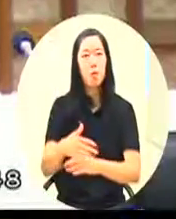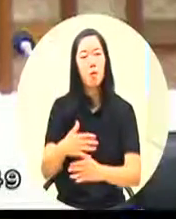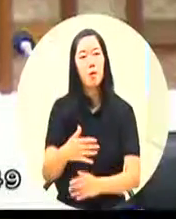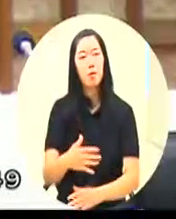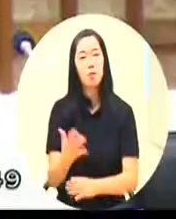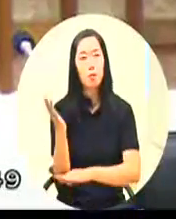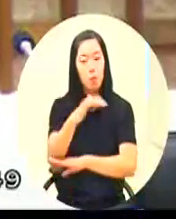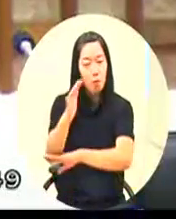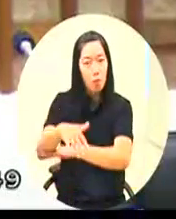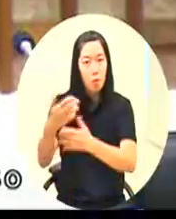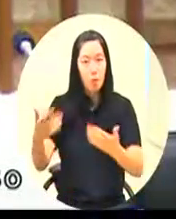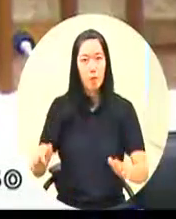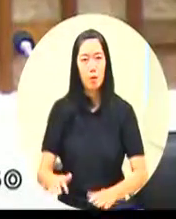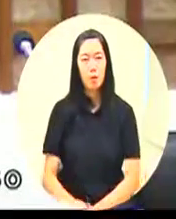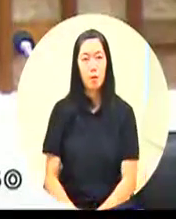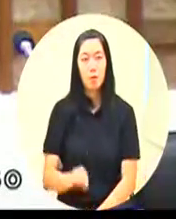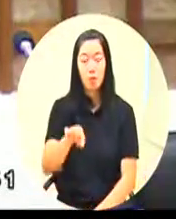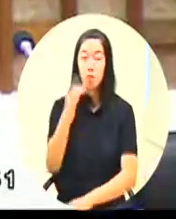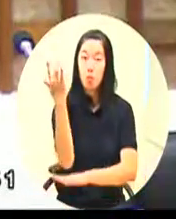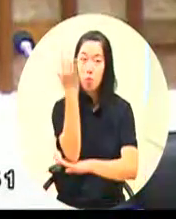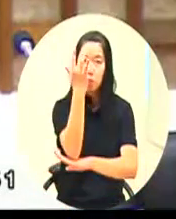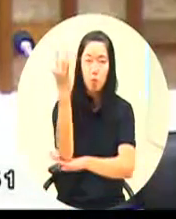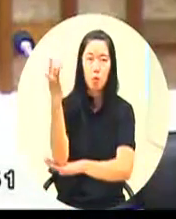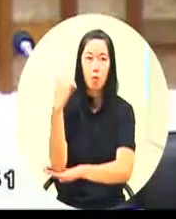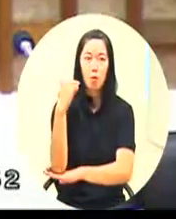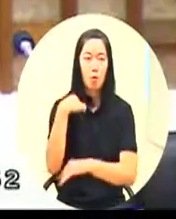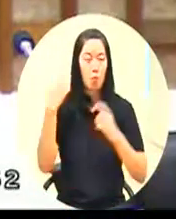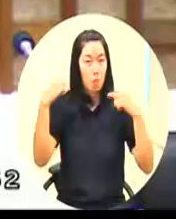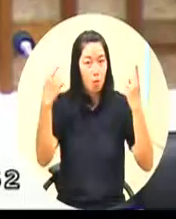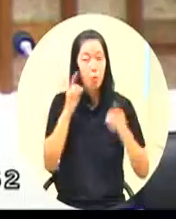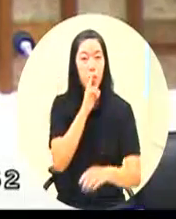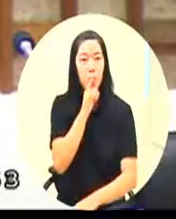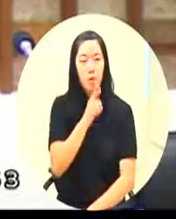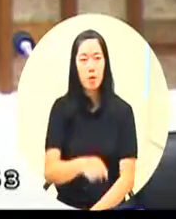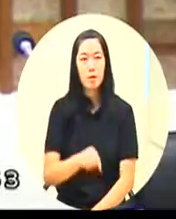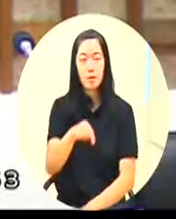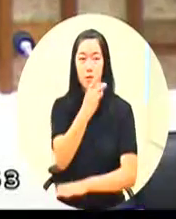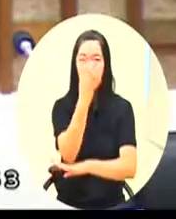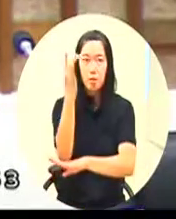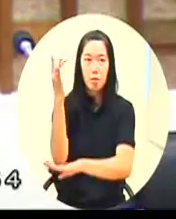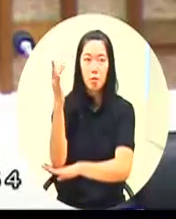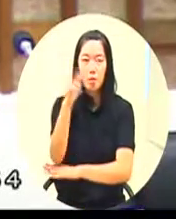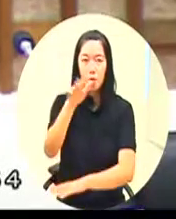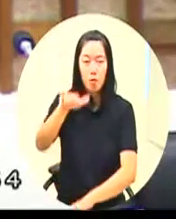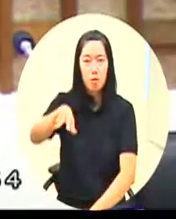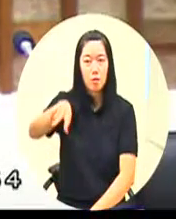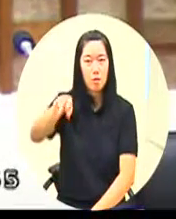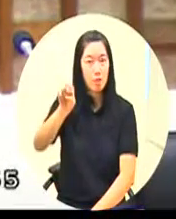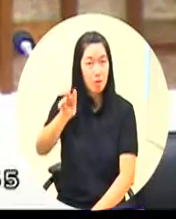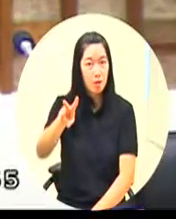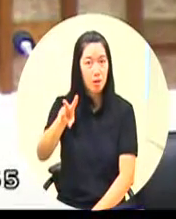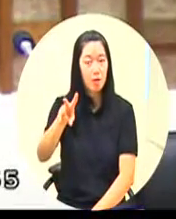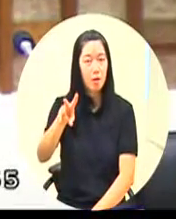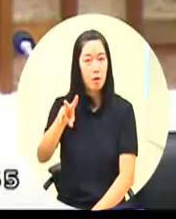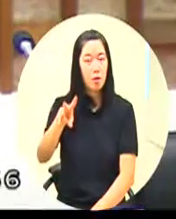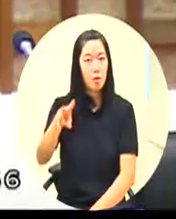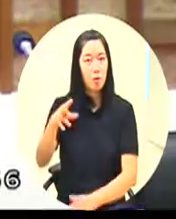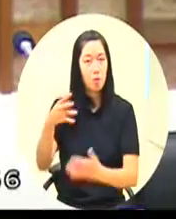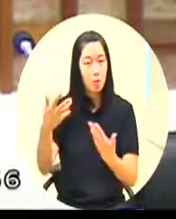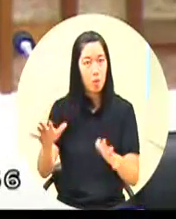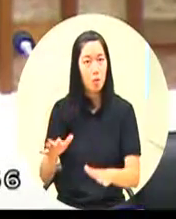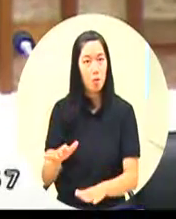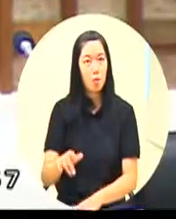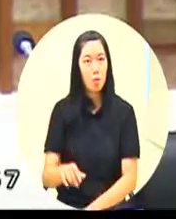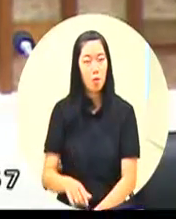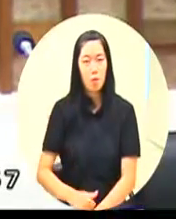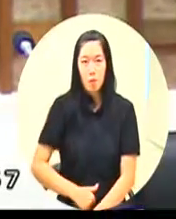个局长，这个树木啊，我经常在讲这个树木啊，在7200棵这个树木里面，其实来讲就